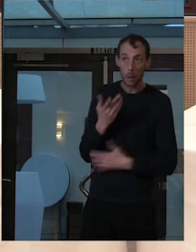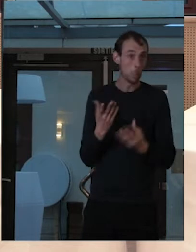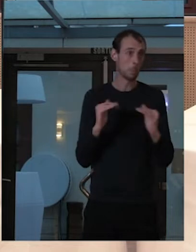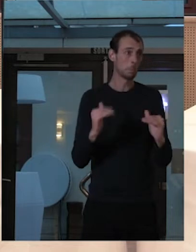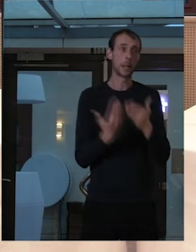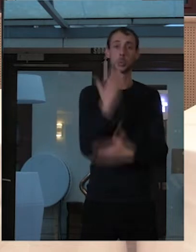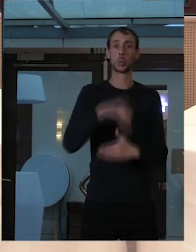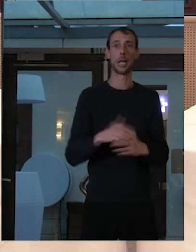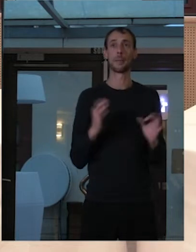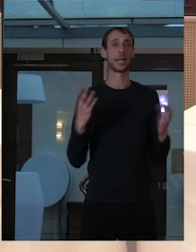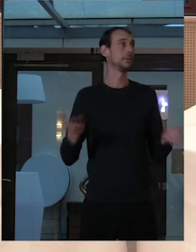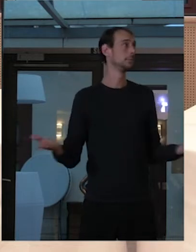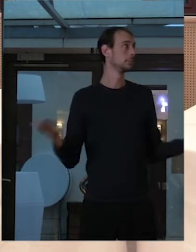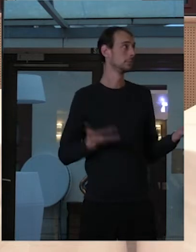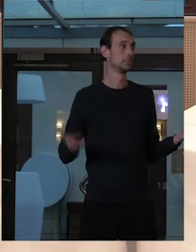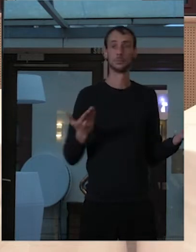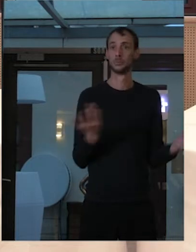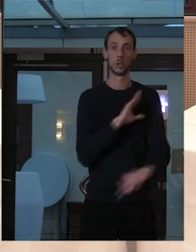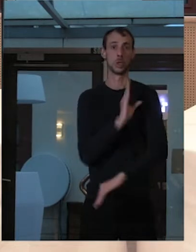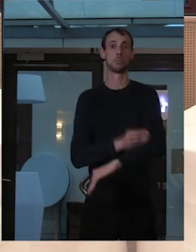du sport féminin. Mais qu'est-ce que ça veut dire ?